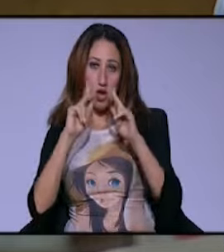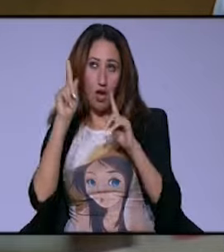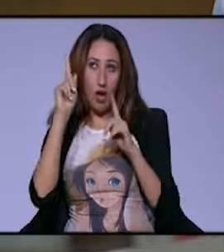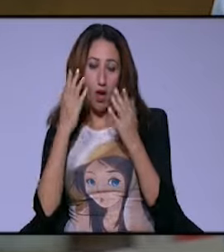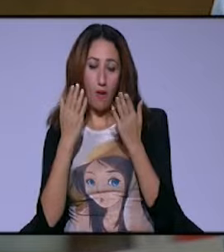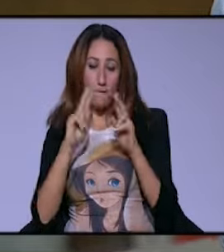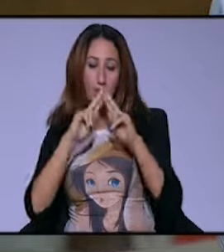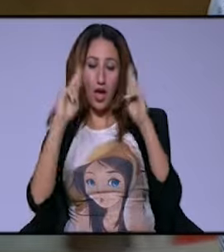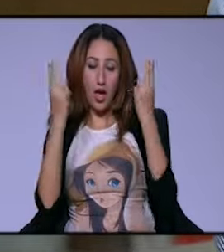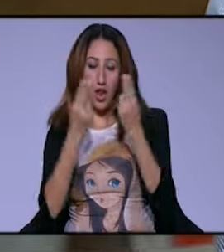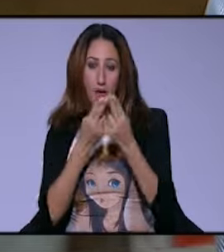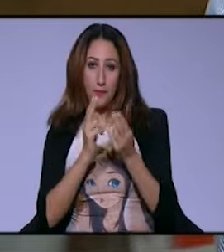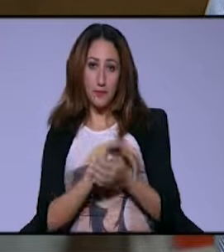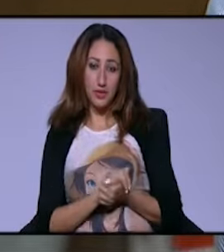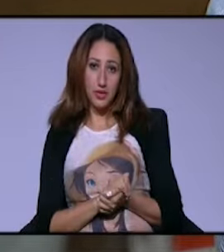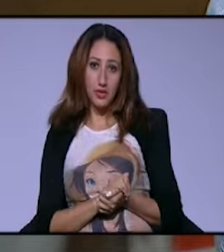العالمين